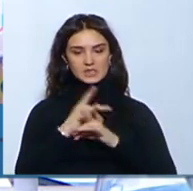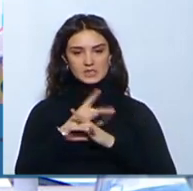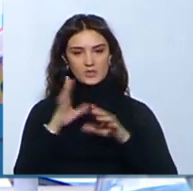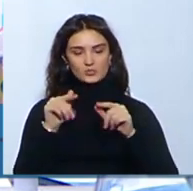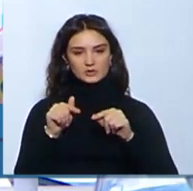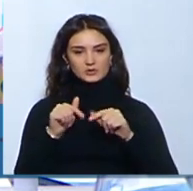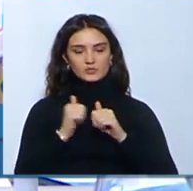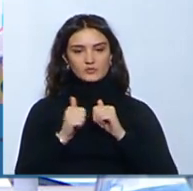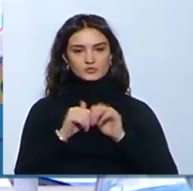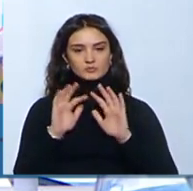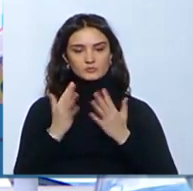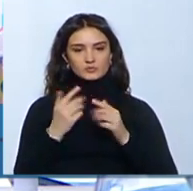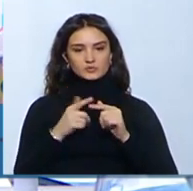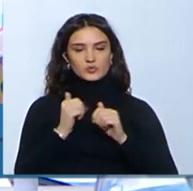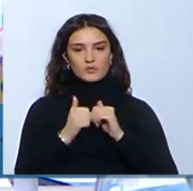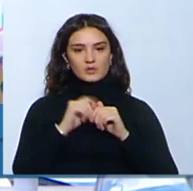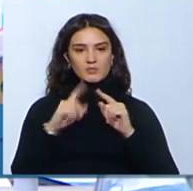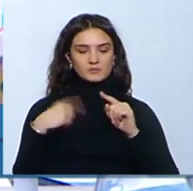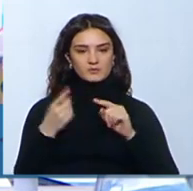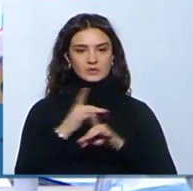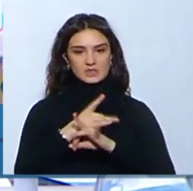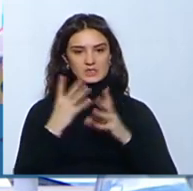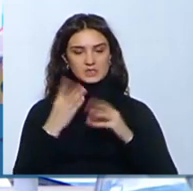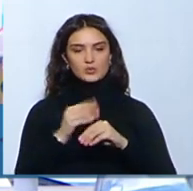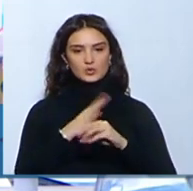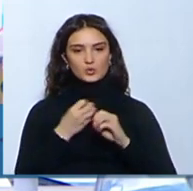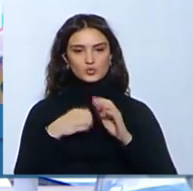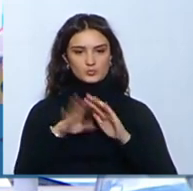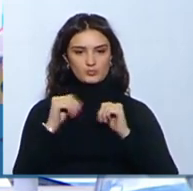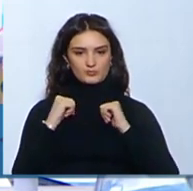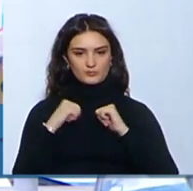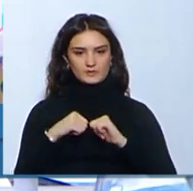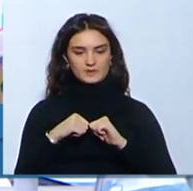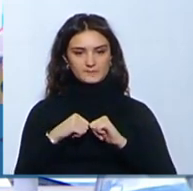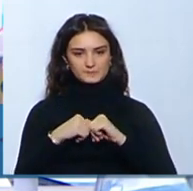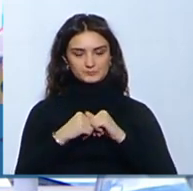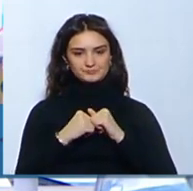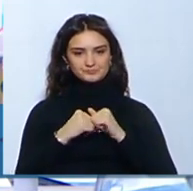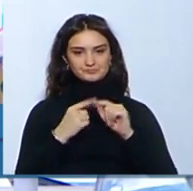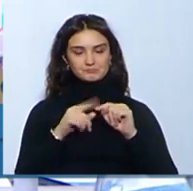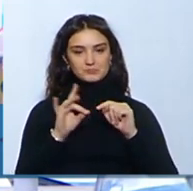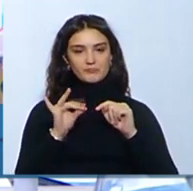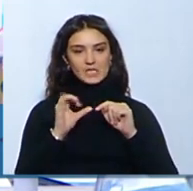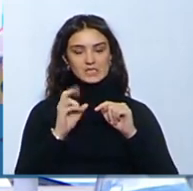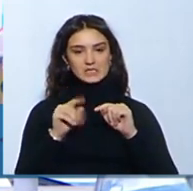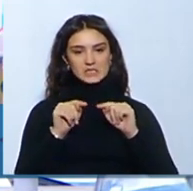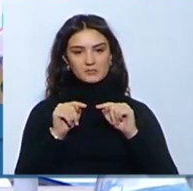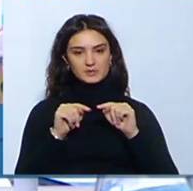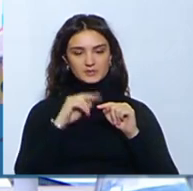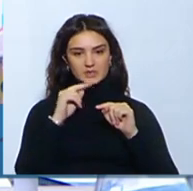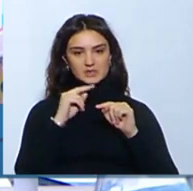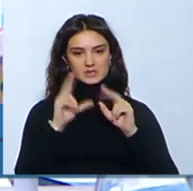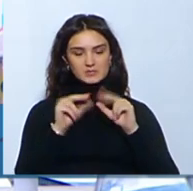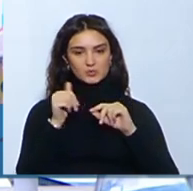დღესასწაული, ყოველ შემთხვევაში ყოველი მომდევნო დღესასწაული იყოს უფრო მშვიდი იმ რისკების თვალსაზრისით, რომელსაც თქვენ